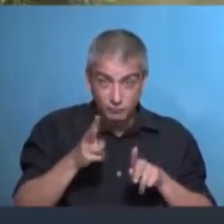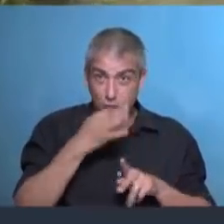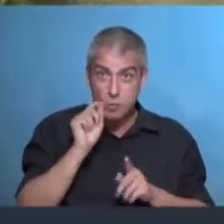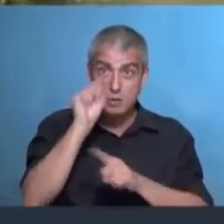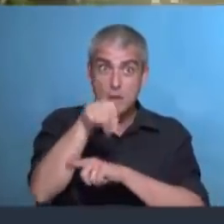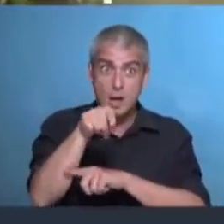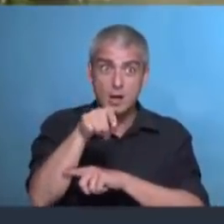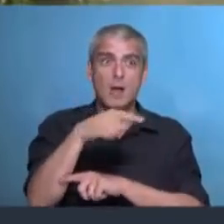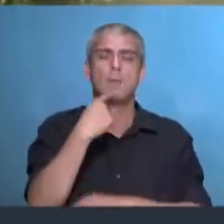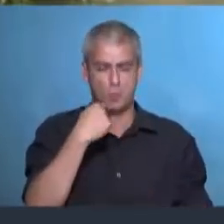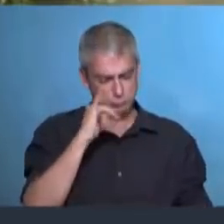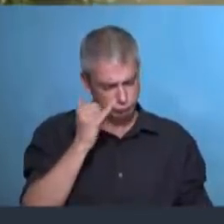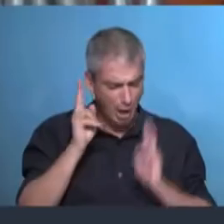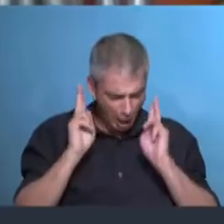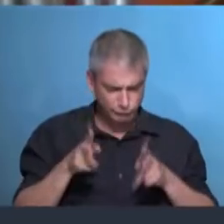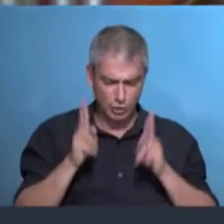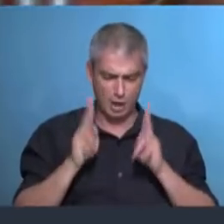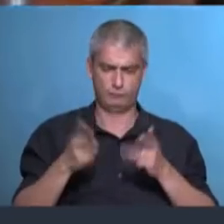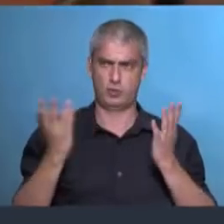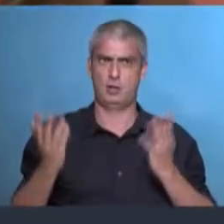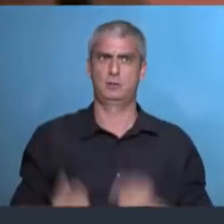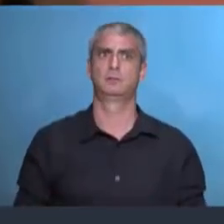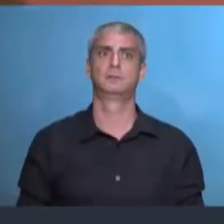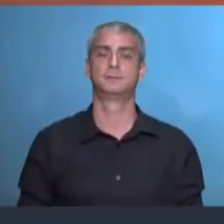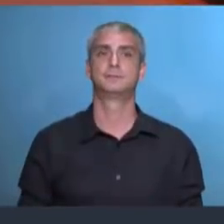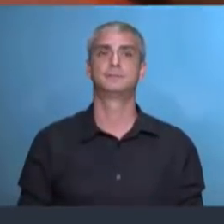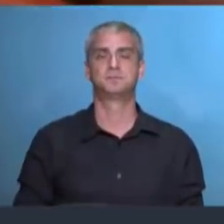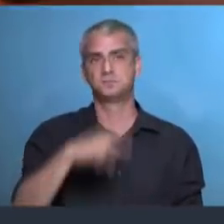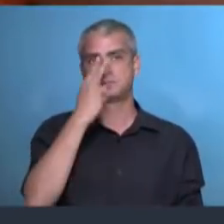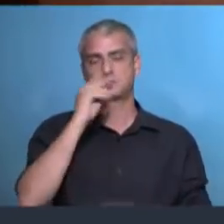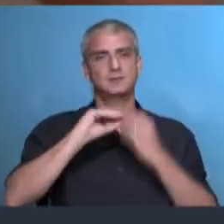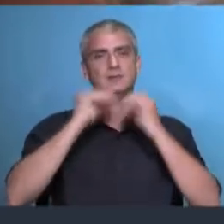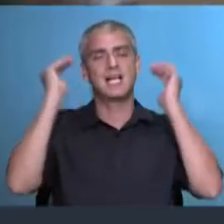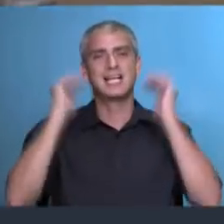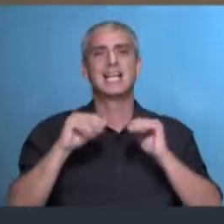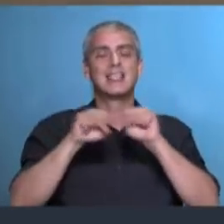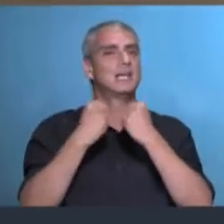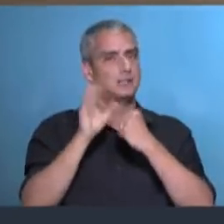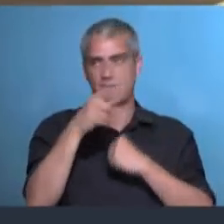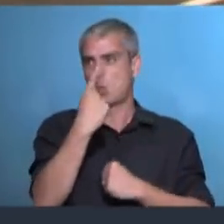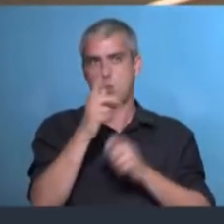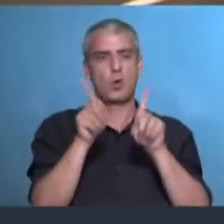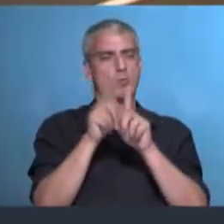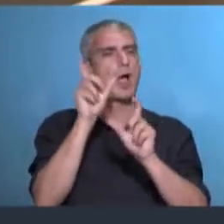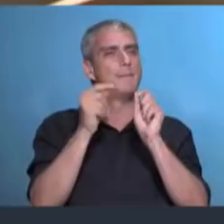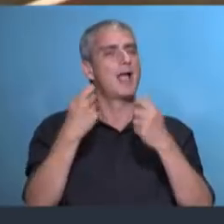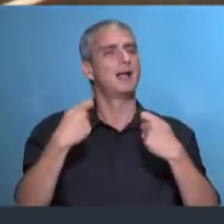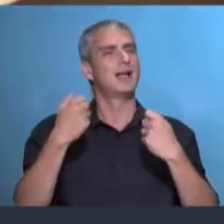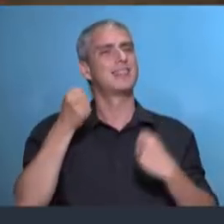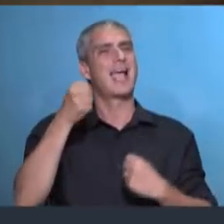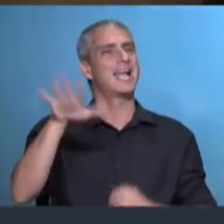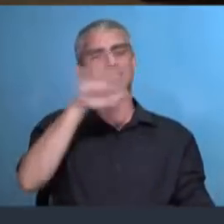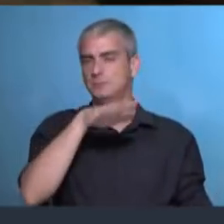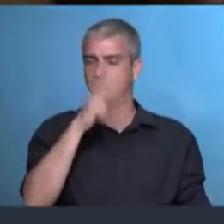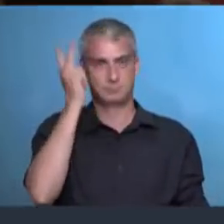לבוקייק, אמרו להם בהחלט חיובי. אלמוג מנסה למזהר נזקים, אבל גם הוא, כמו אנשי תיירות רבים בצפון,